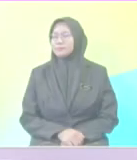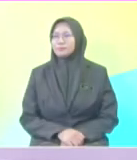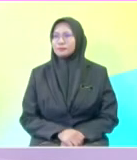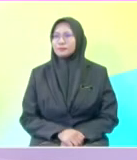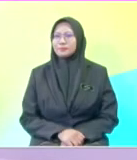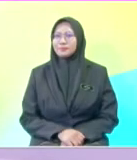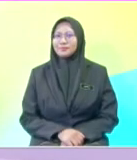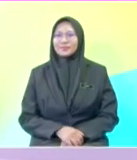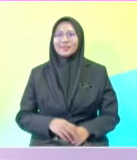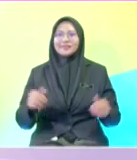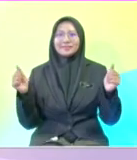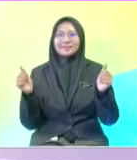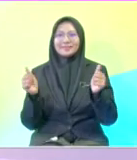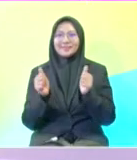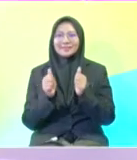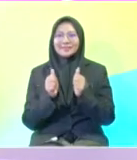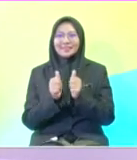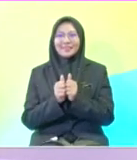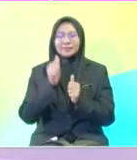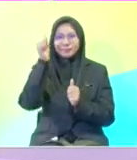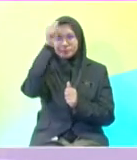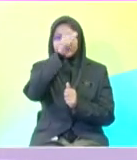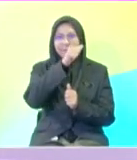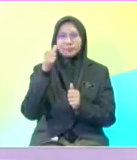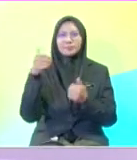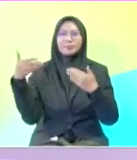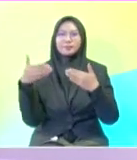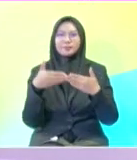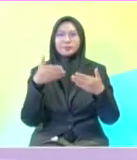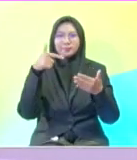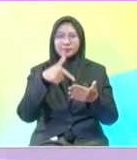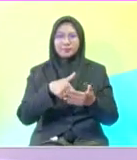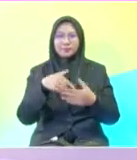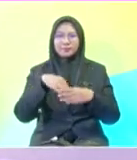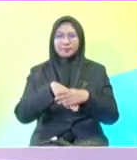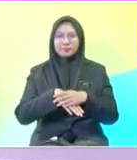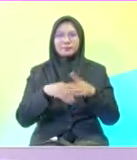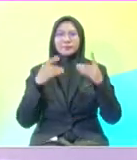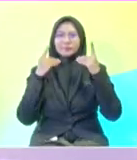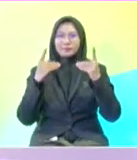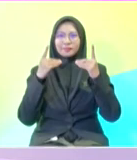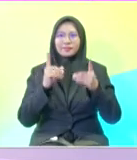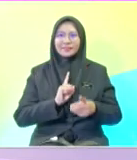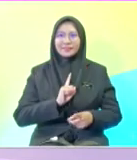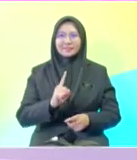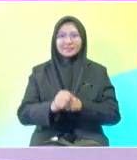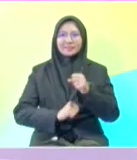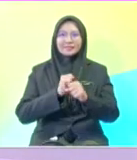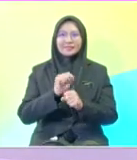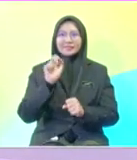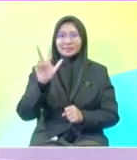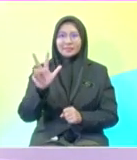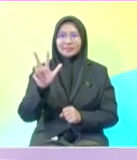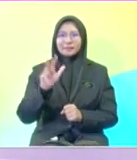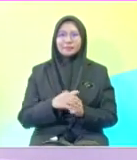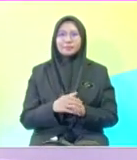Baiklah kembali bersama saya pada hari ini dalam slot tahap 1 dalam mata pelajaran Pendidikan Islam tahun 3 yang mana pada hari ini